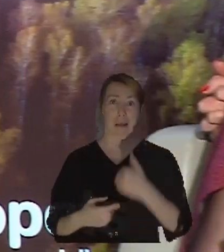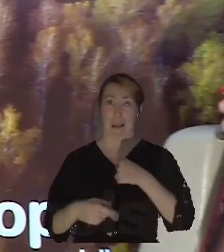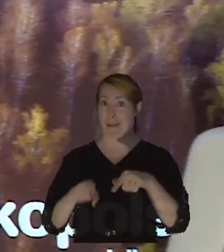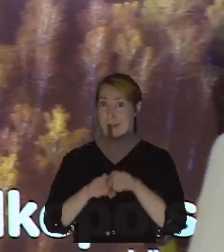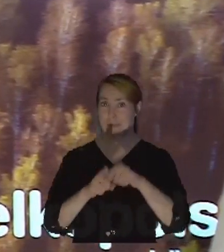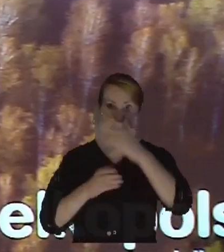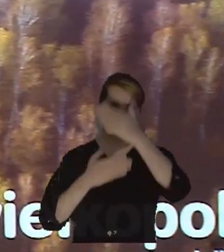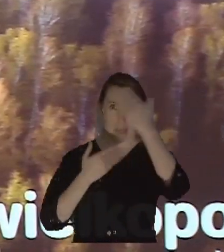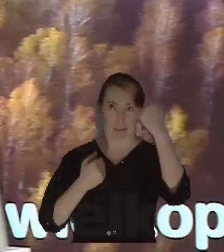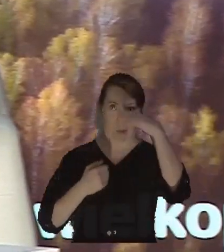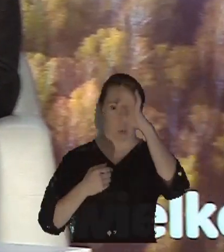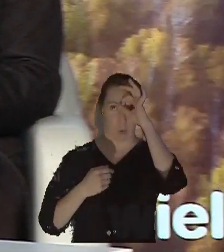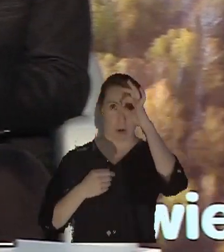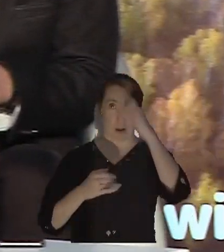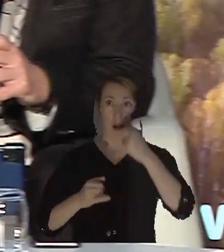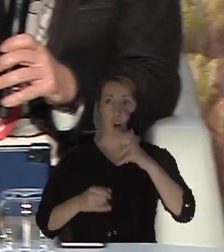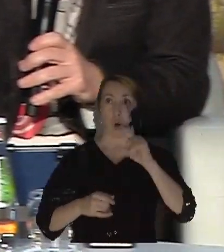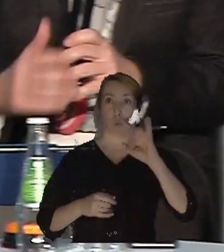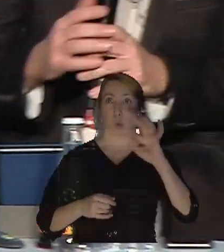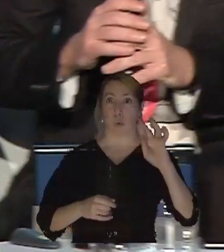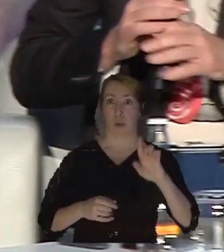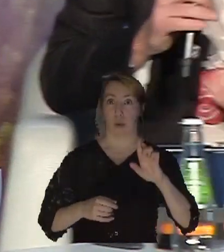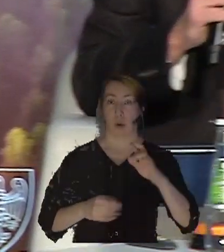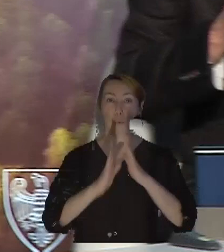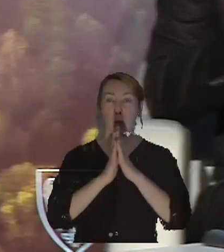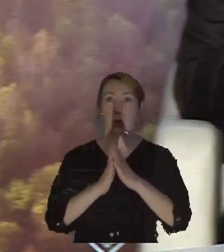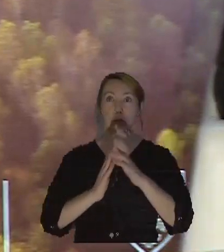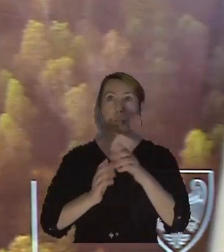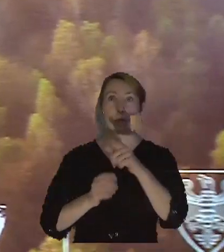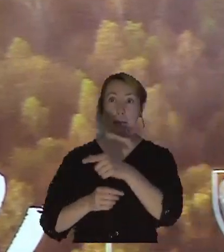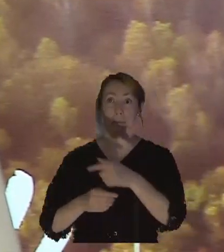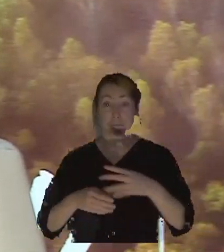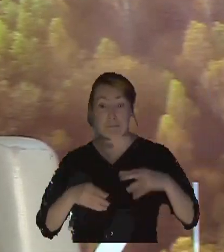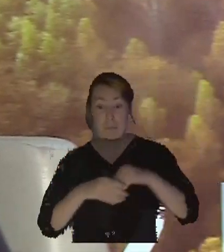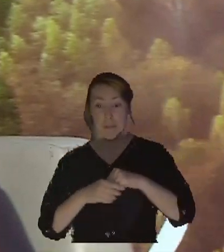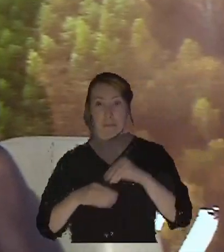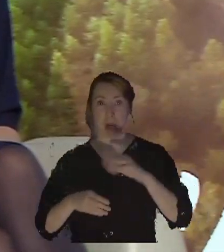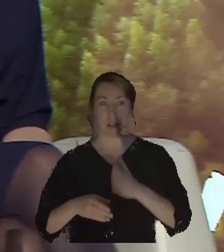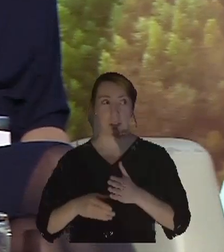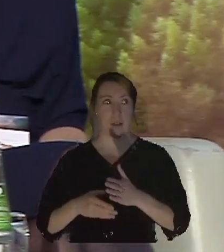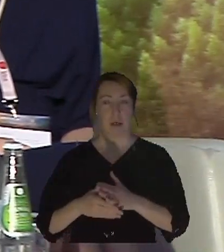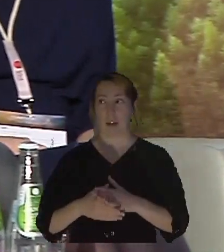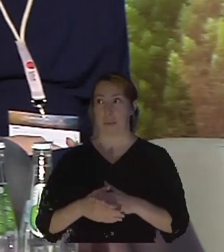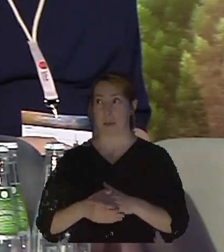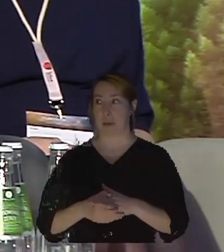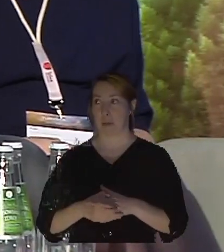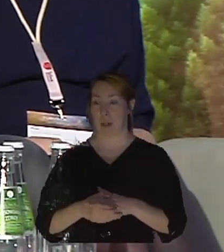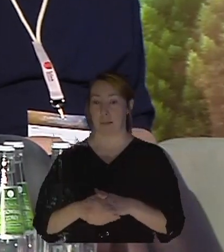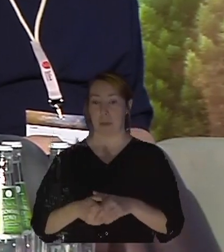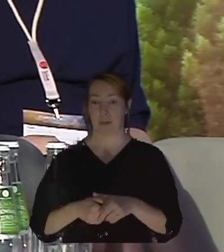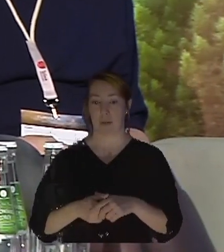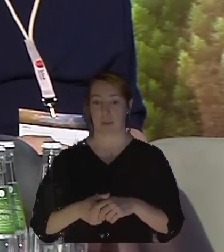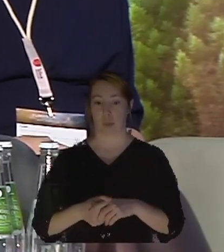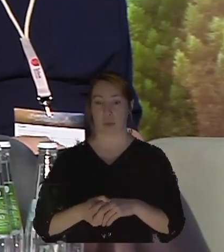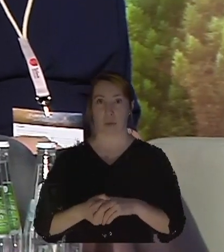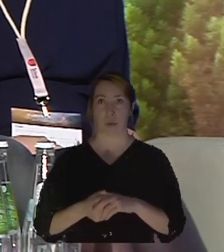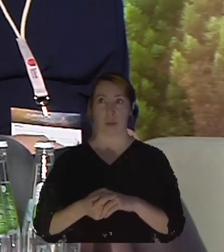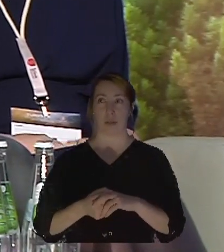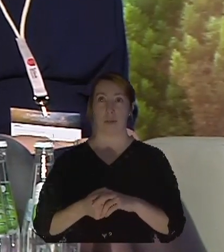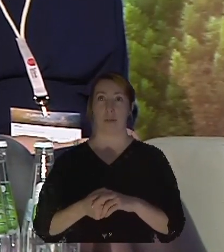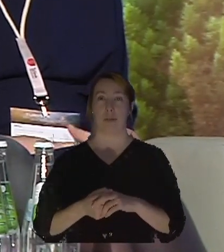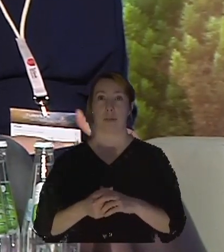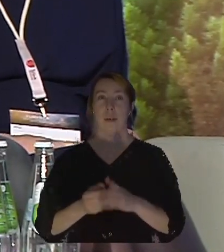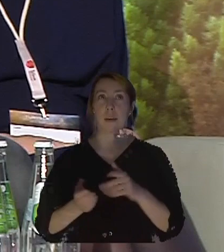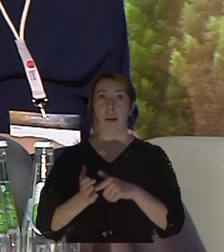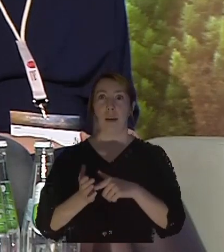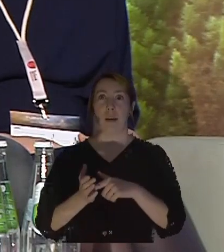wiedziałem i jak pan Piotr poprosił, czy wezmę udział w jego przedsięwzięciu, to ja z chęcią, ale na miejscu okazało się, że trzeba będzie używać